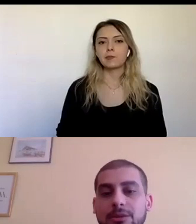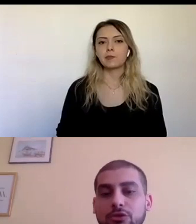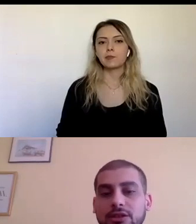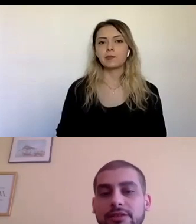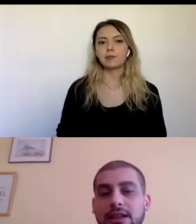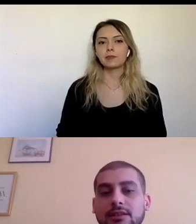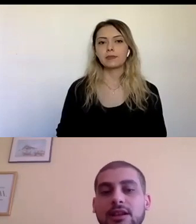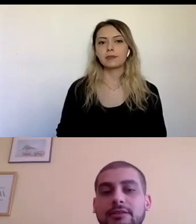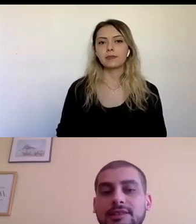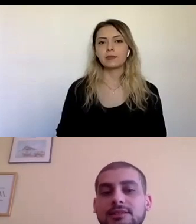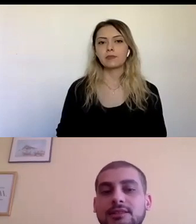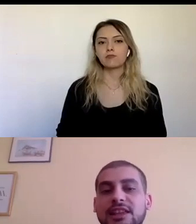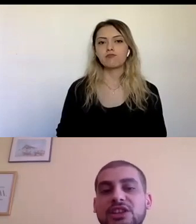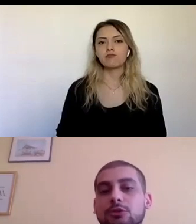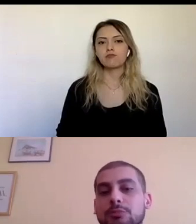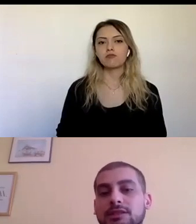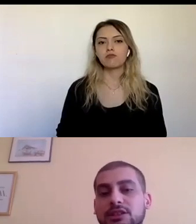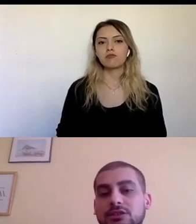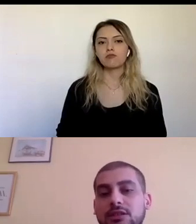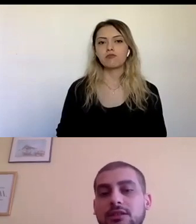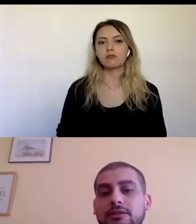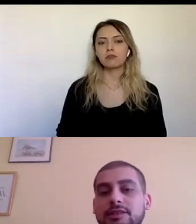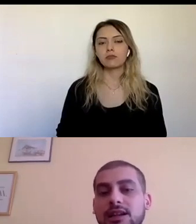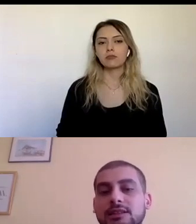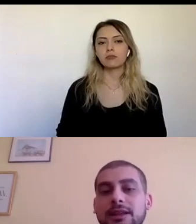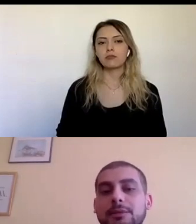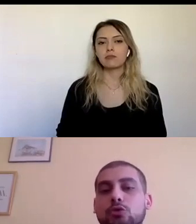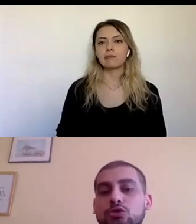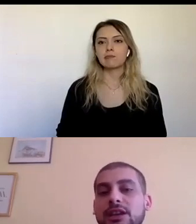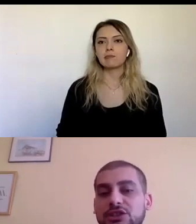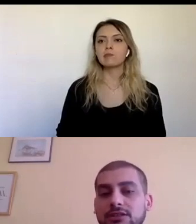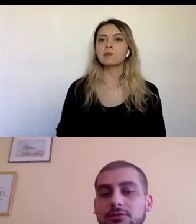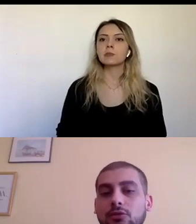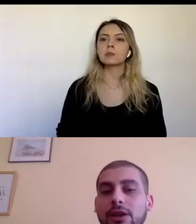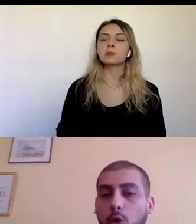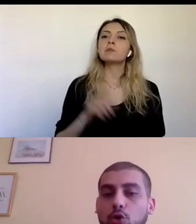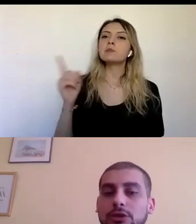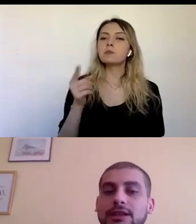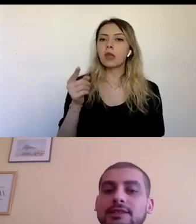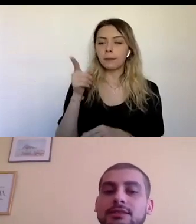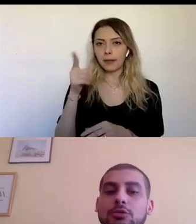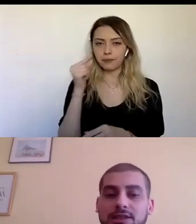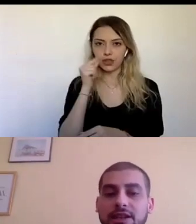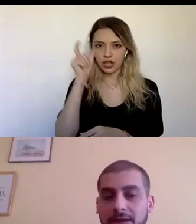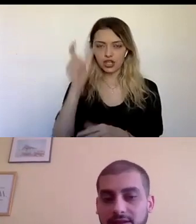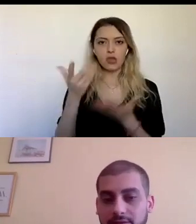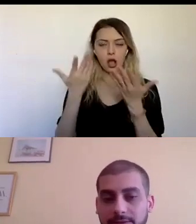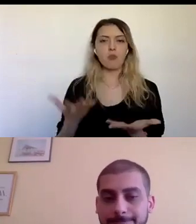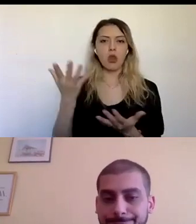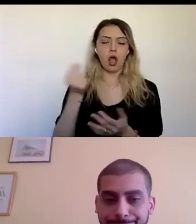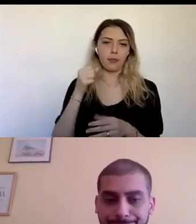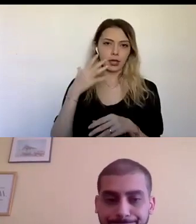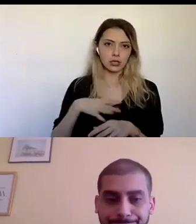Veri işlemek üzerine verilen rızanın geçerli olması için rızanın belirli bir konuya ilişkin ve o konu ile sınırlı olması gerekmektedir.